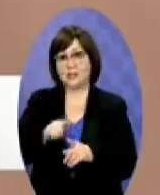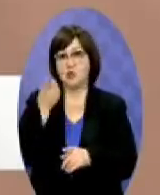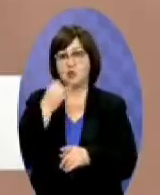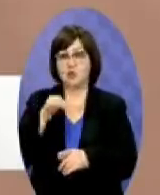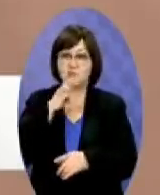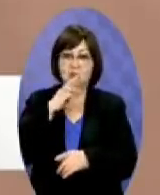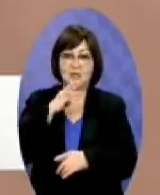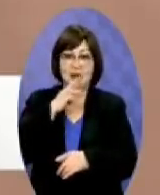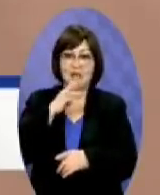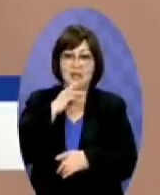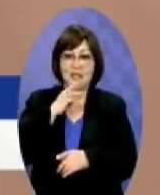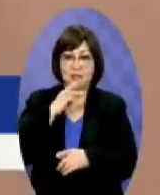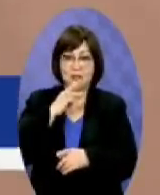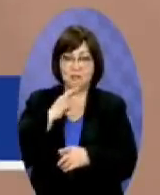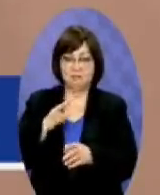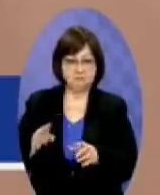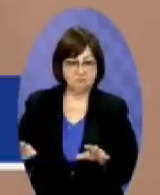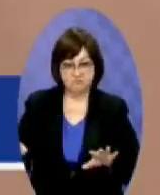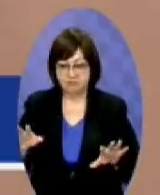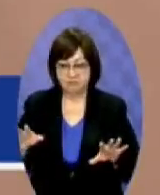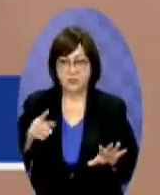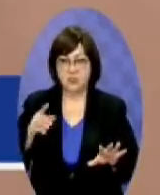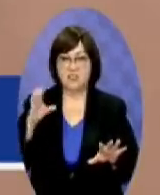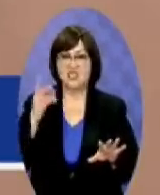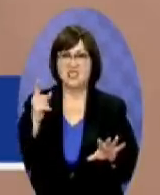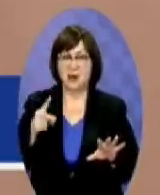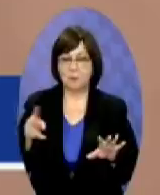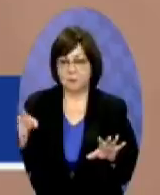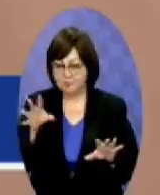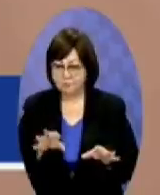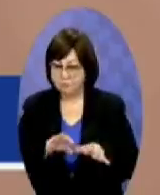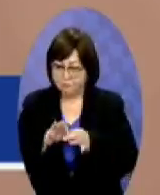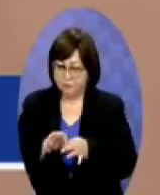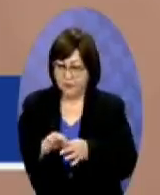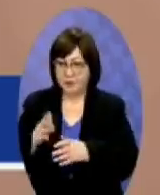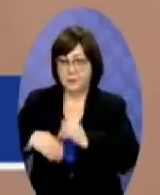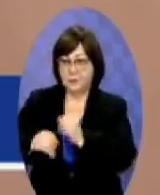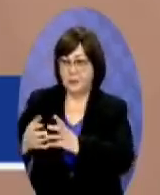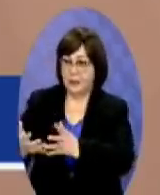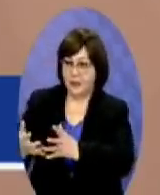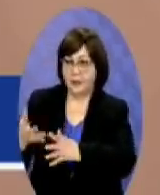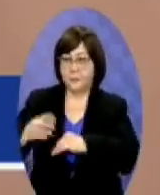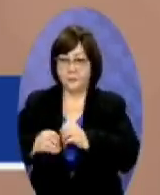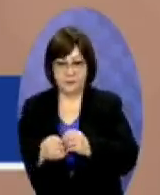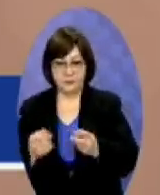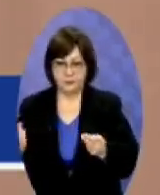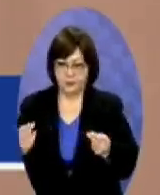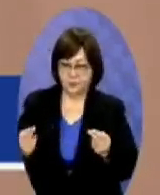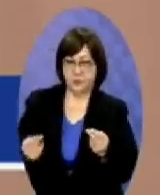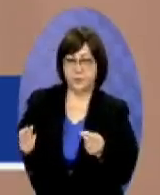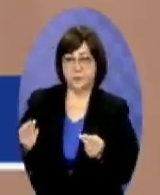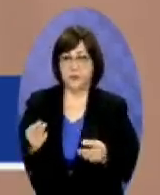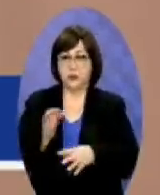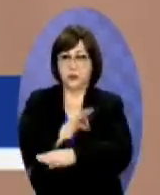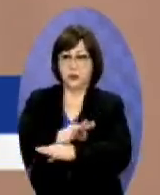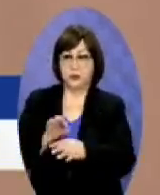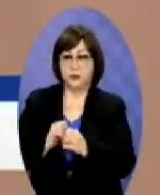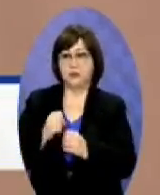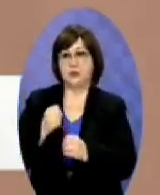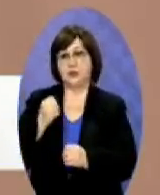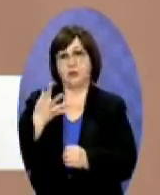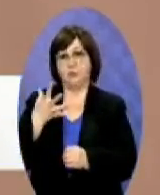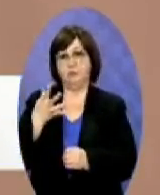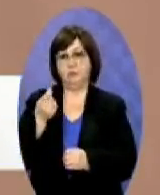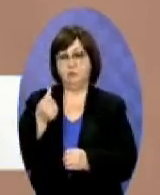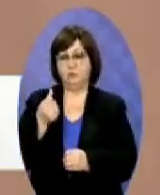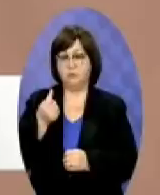үнэлээд төлөвлөлт хийх асуудлынхаа тоог, барилга байгууламжийнхаа тоог яаж нэмэх юм бэ гэдэг юм дүр зураг харагдана гэсэн үг. 5 төрөг тутмын 4 нь